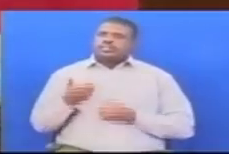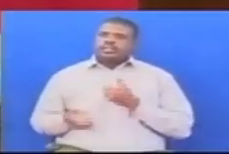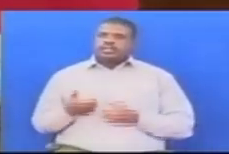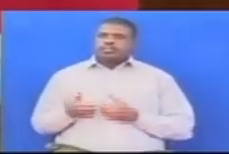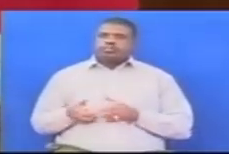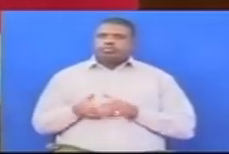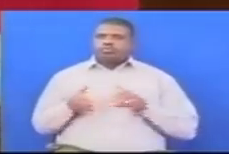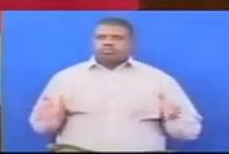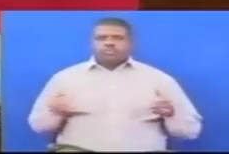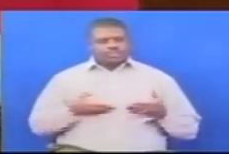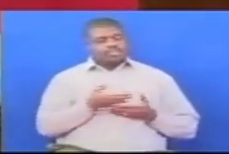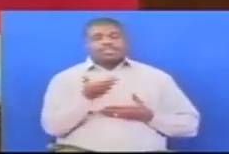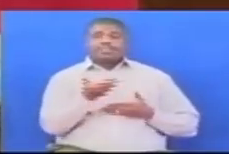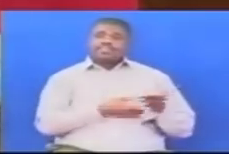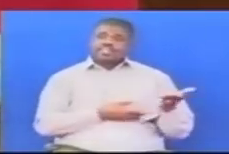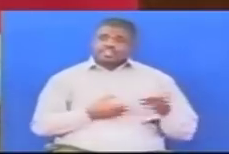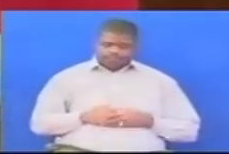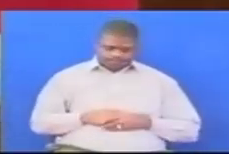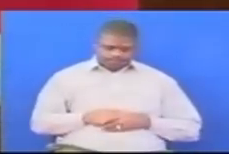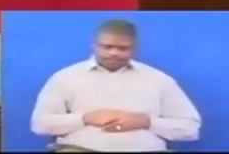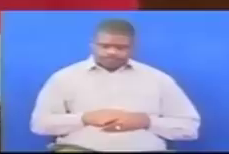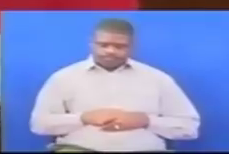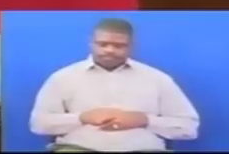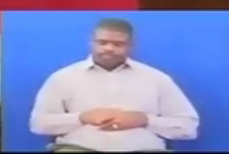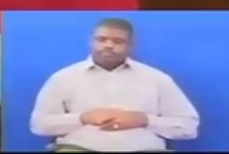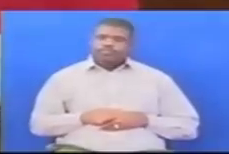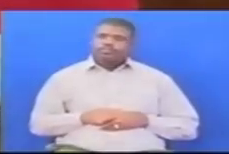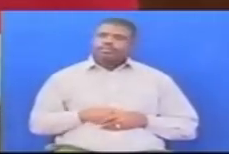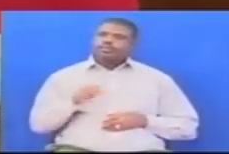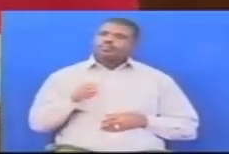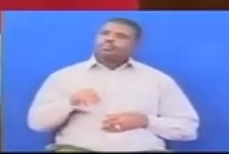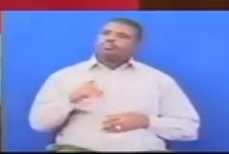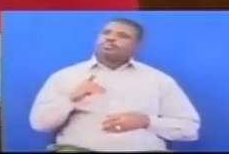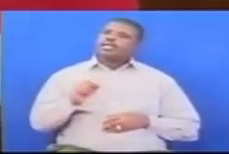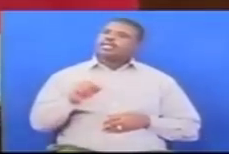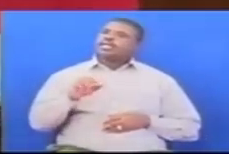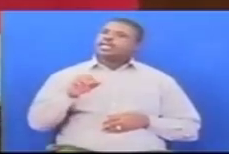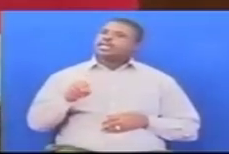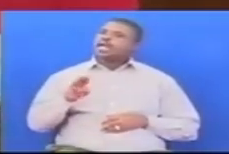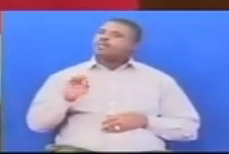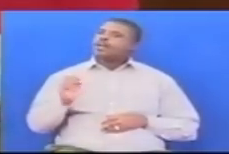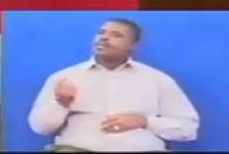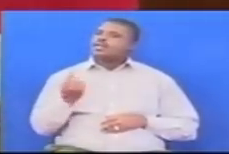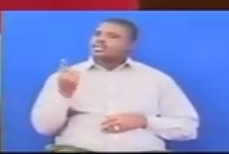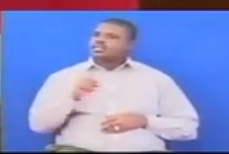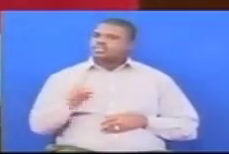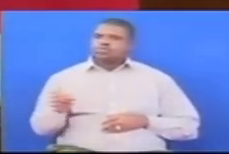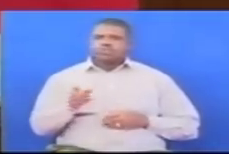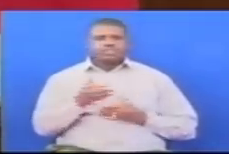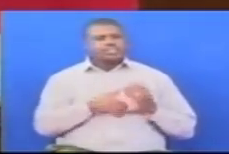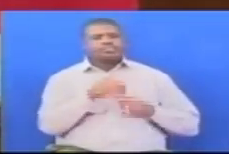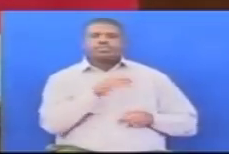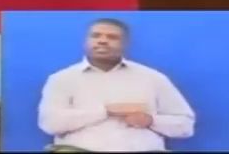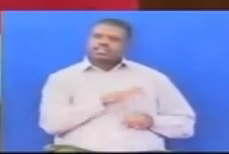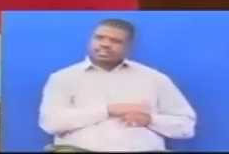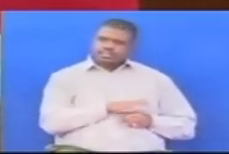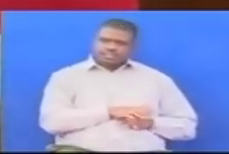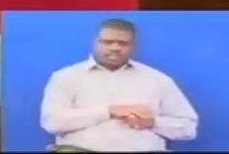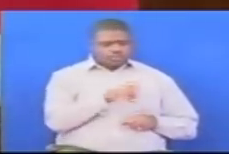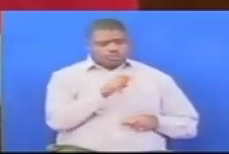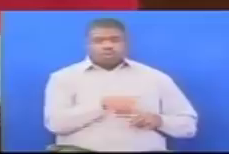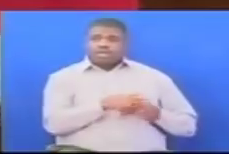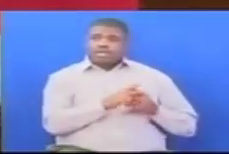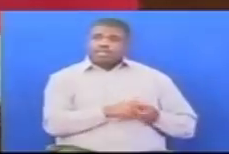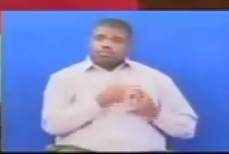ya certificate. Sio madaba peke yake, sehemu nyingi tunalalamika sana. Wakandarasi wametekeleza